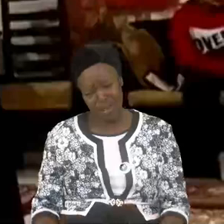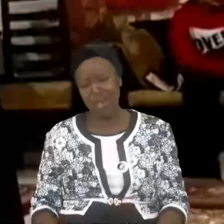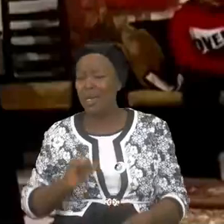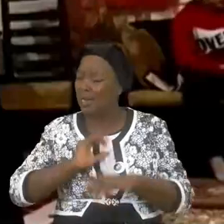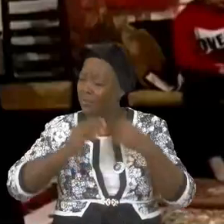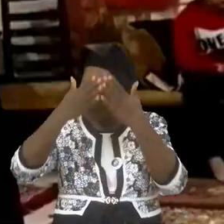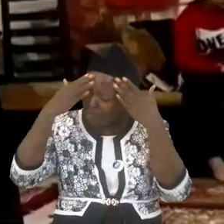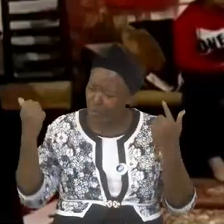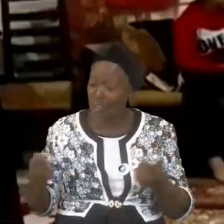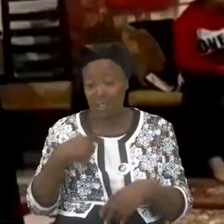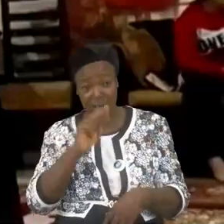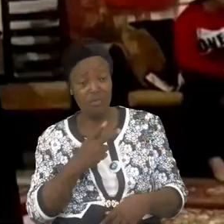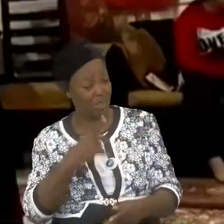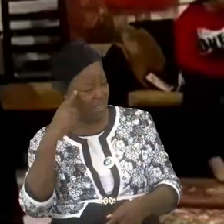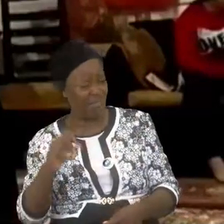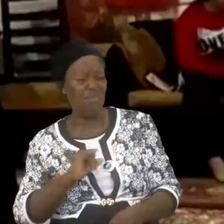oublié.